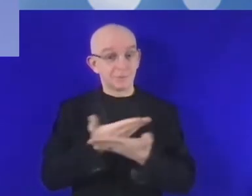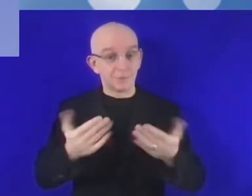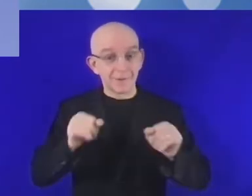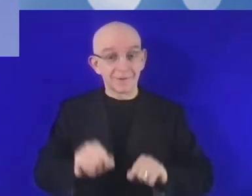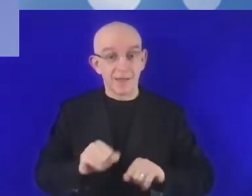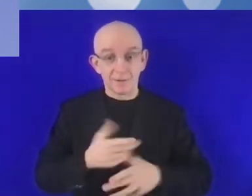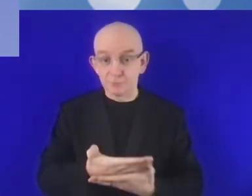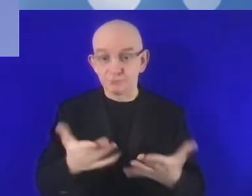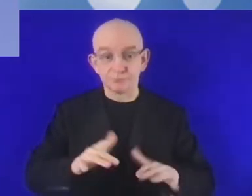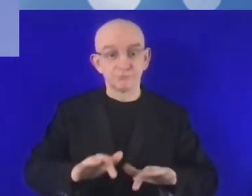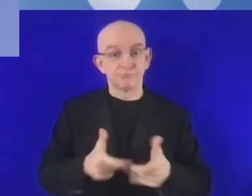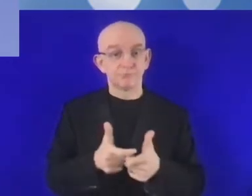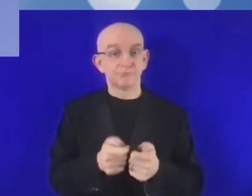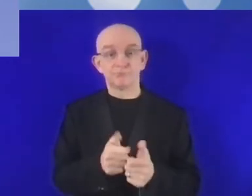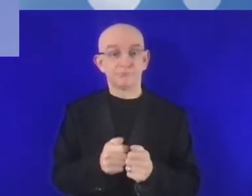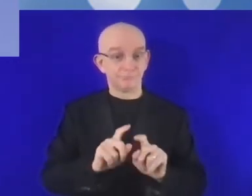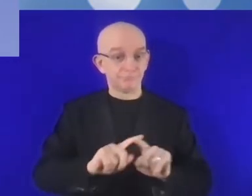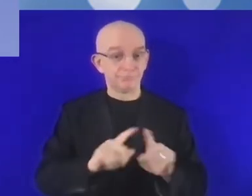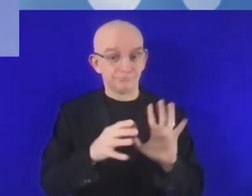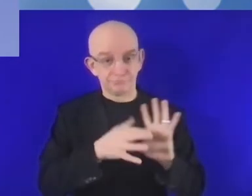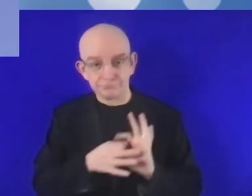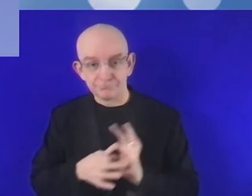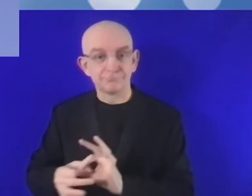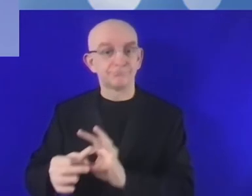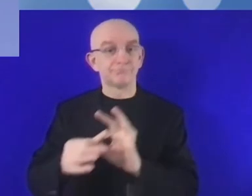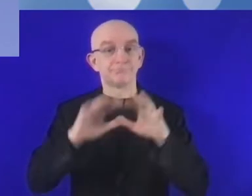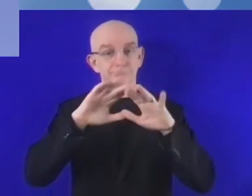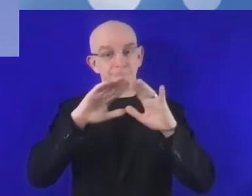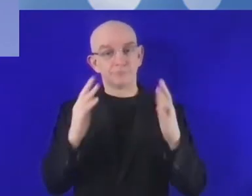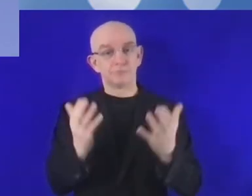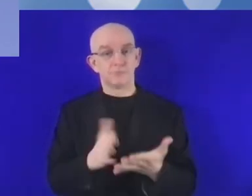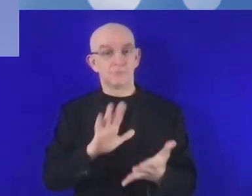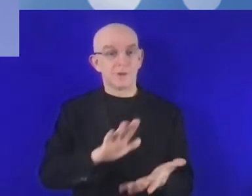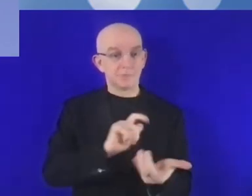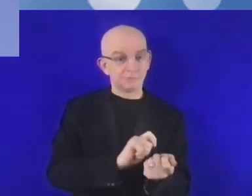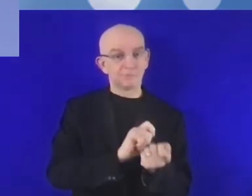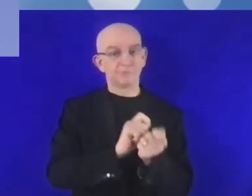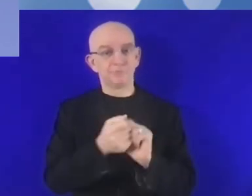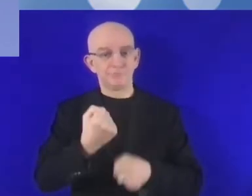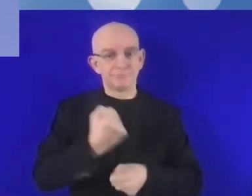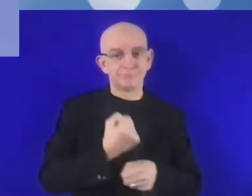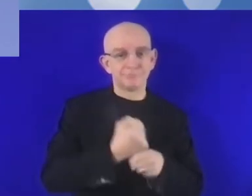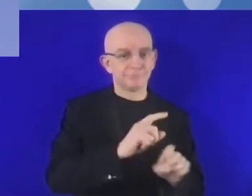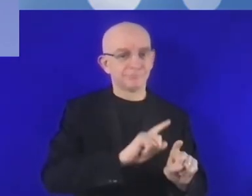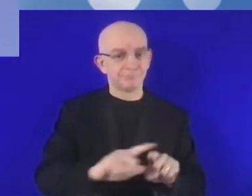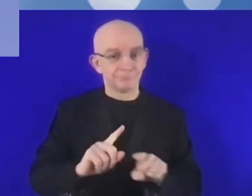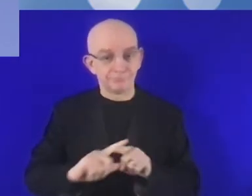للجميع، الذي يصل بين كل المستخدمين ويخلق